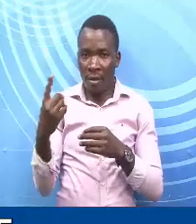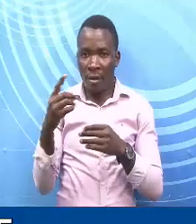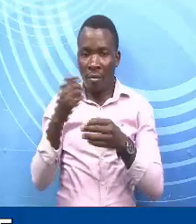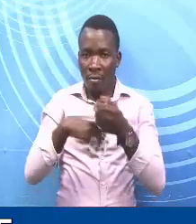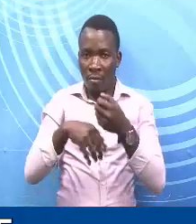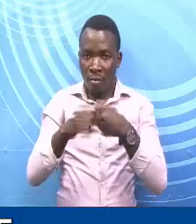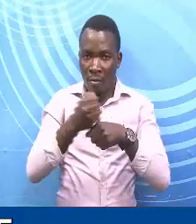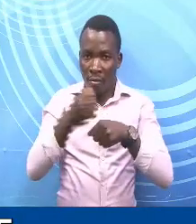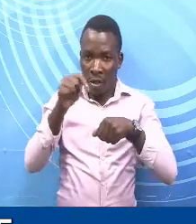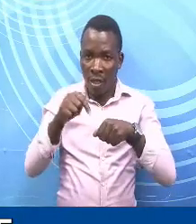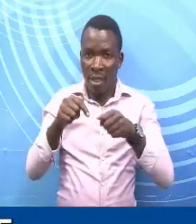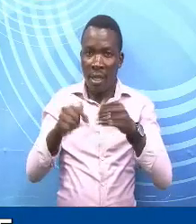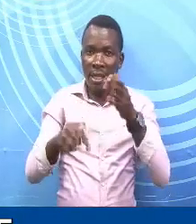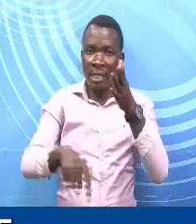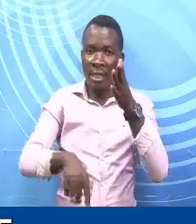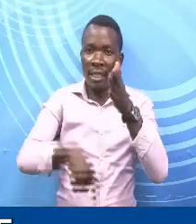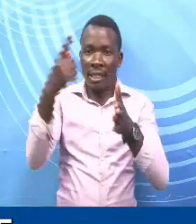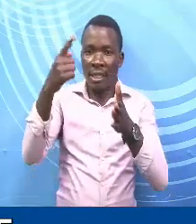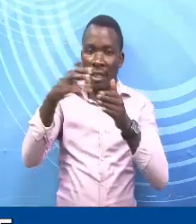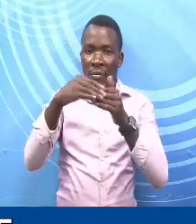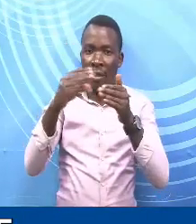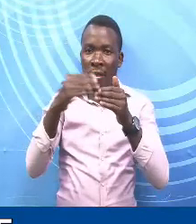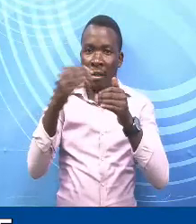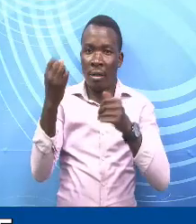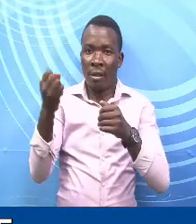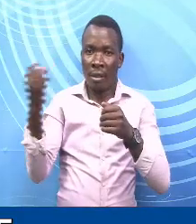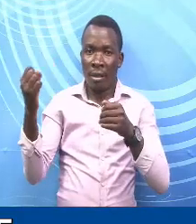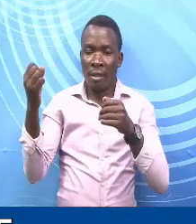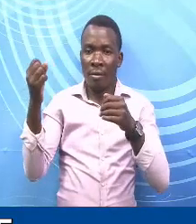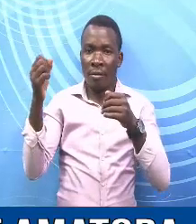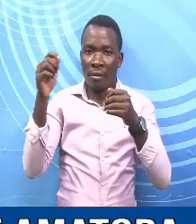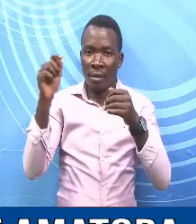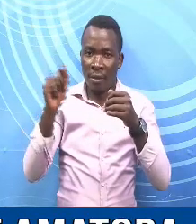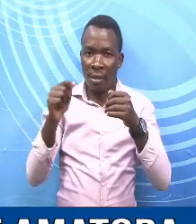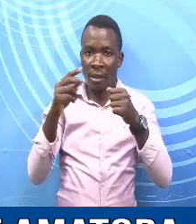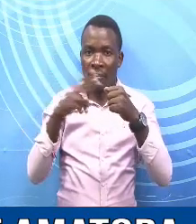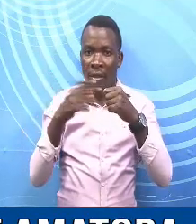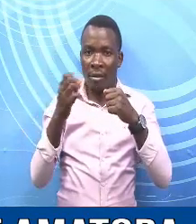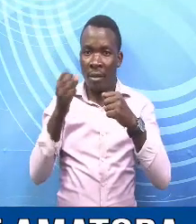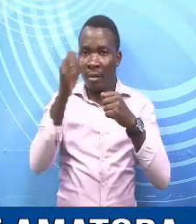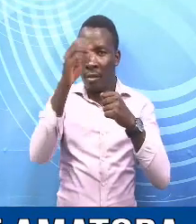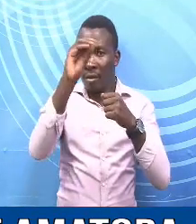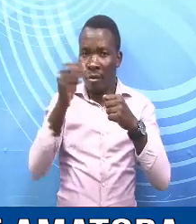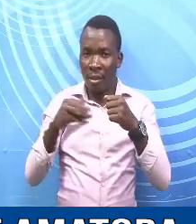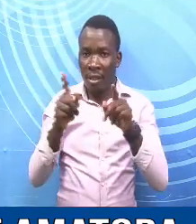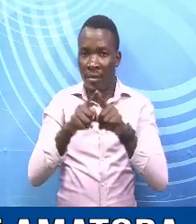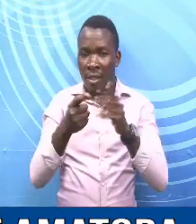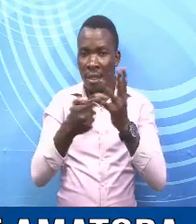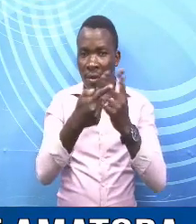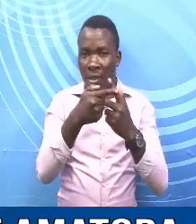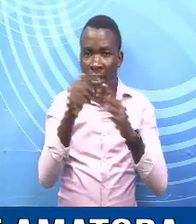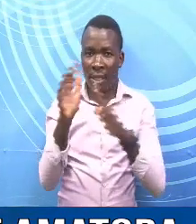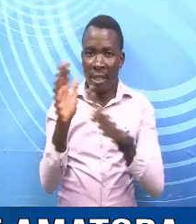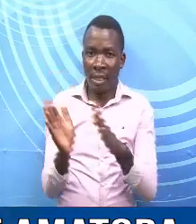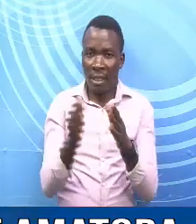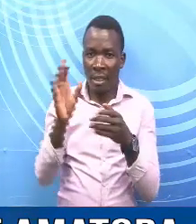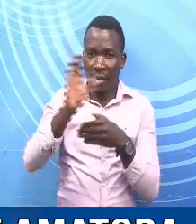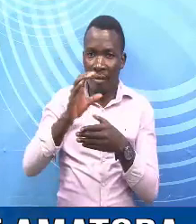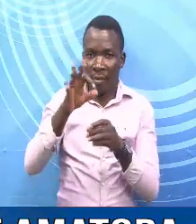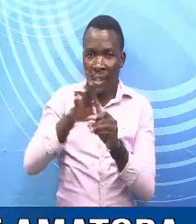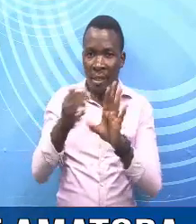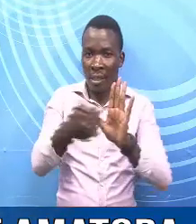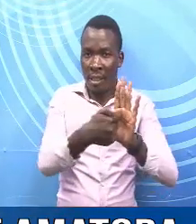yatsinze ku majwi 55 ibice 75% nk'uko imibare y'agateganyo ya komisiyo y'amatora ibigaragaza. Abaturage